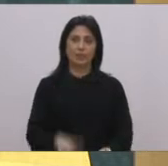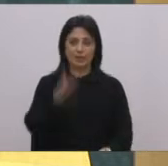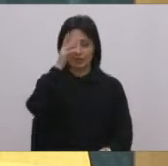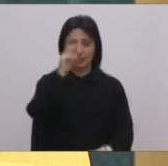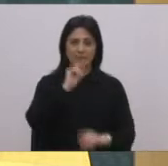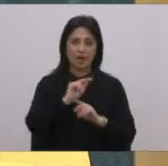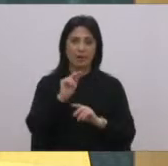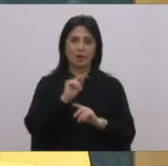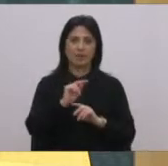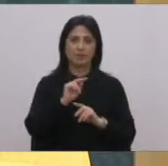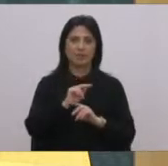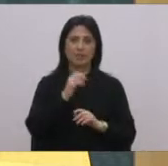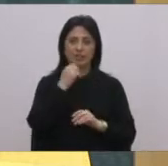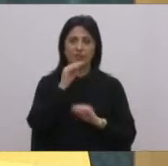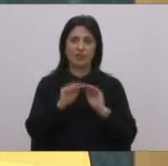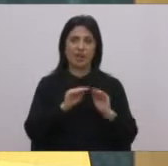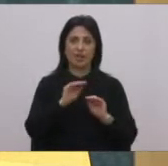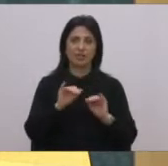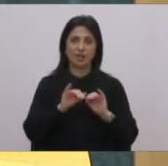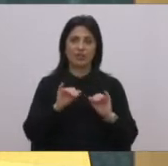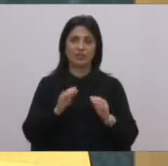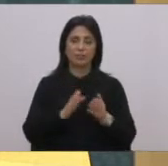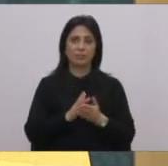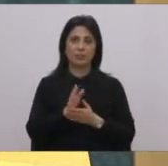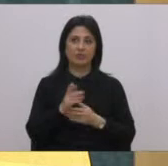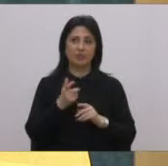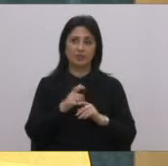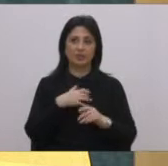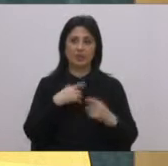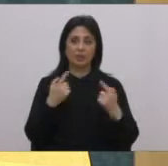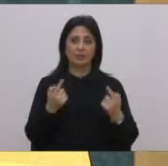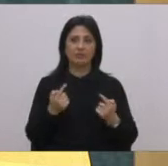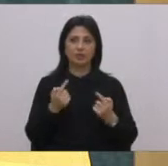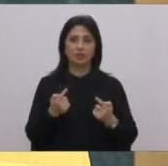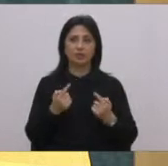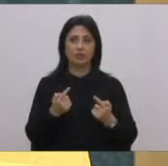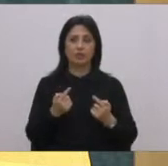საგანმანათლებლო ინფრასტრუქტურის განვითარების მიმართულებით ძალიან მნიშვნელოვანი